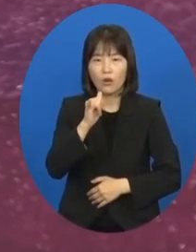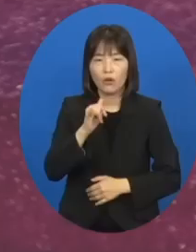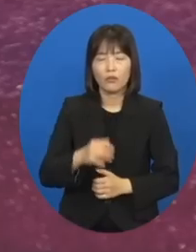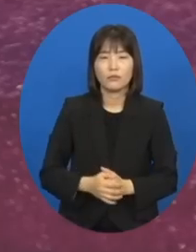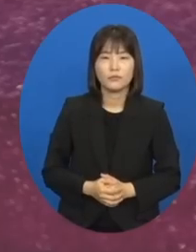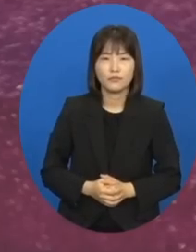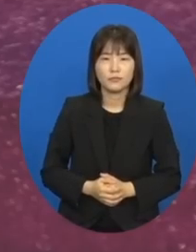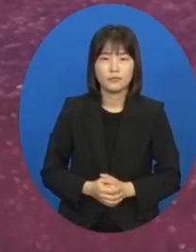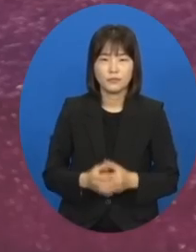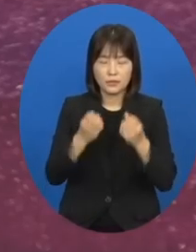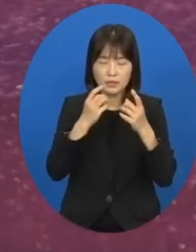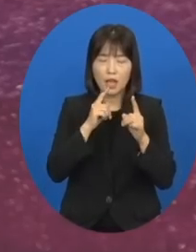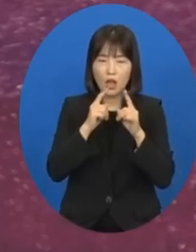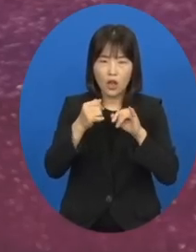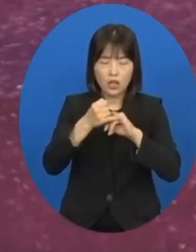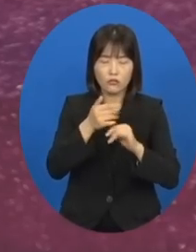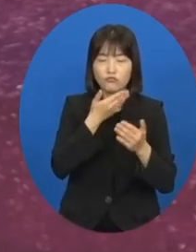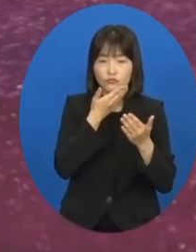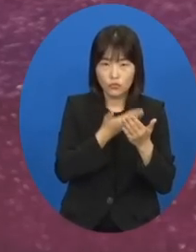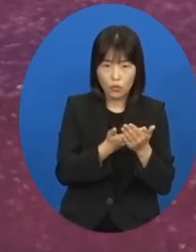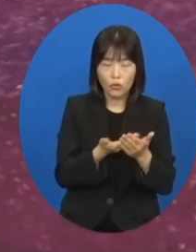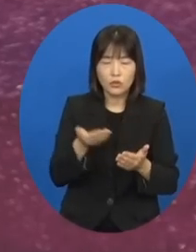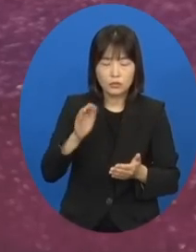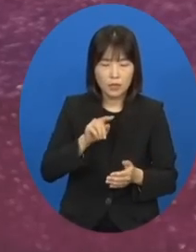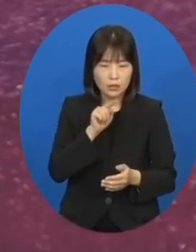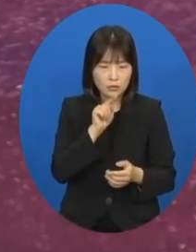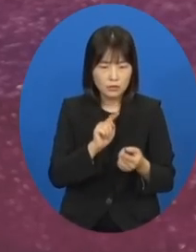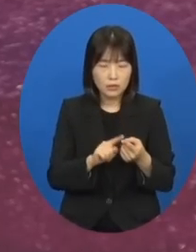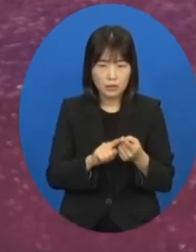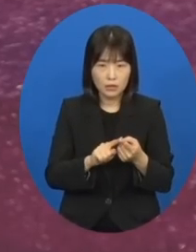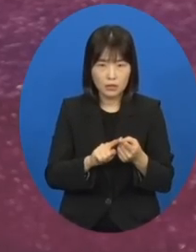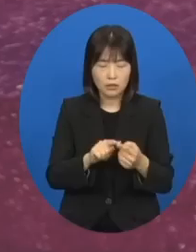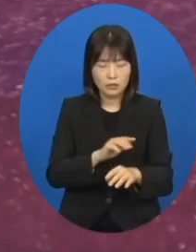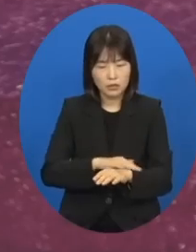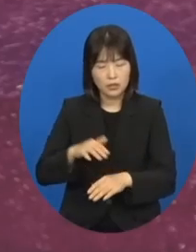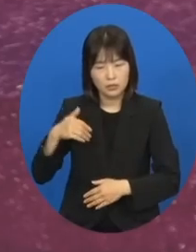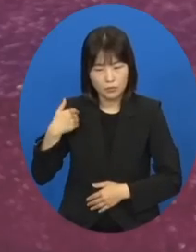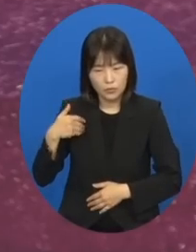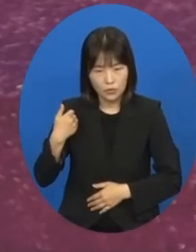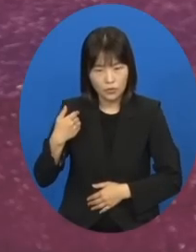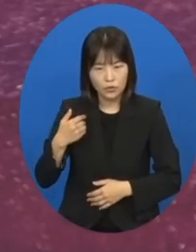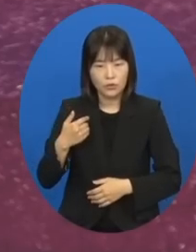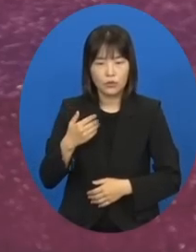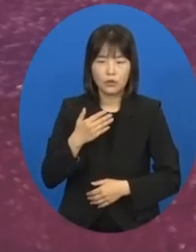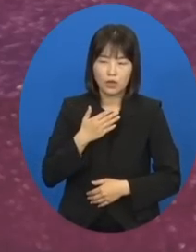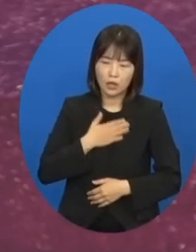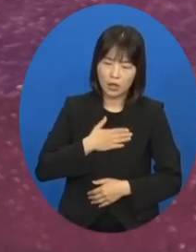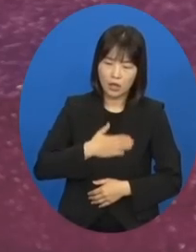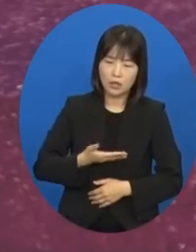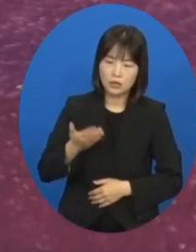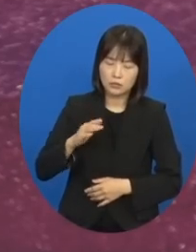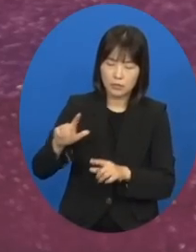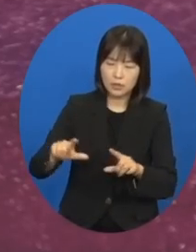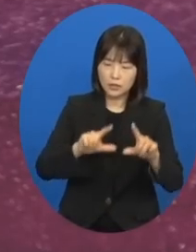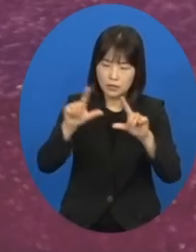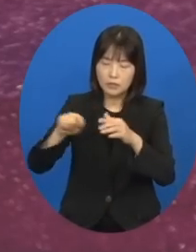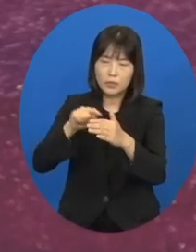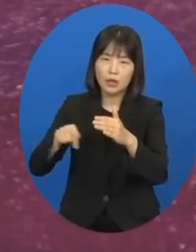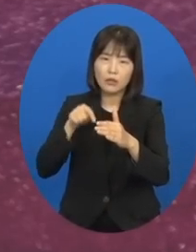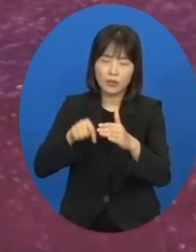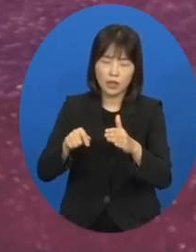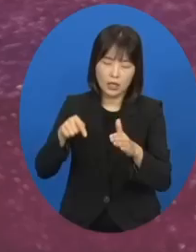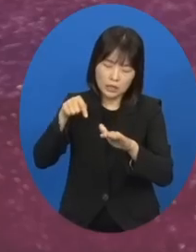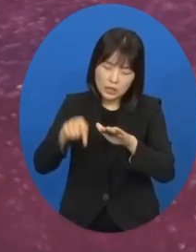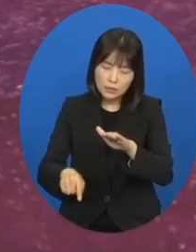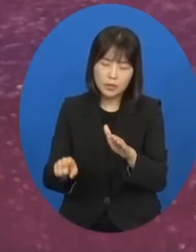근데이 세 언약이 너무나 중요함에도 불구하고 우리가 이것을 잘 모르거나 아니면 알면서도 우리 삶 가운데 깊이